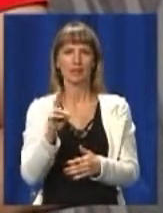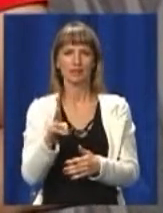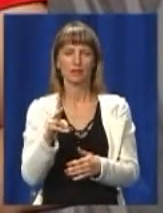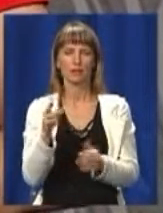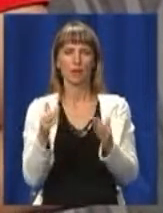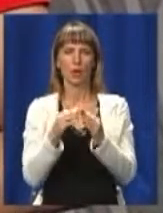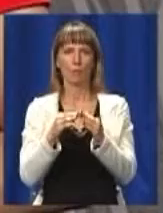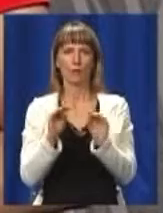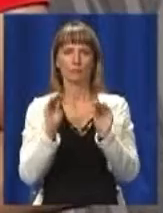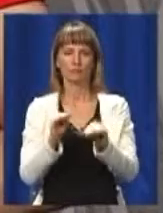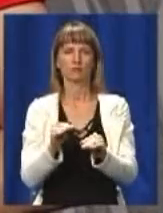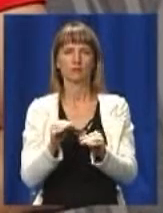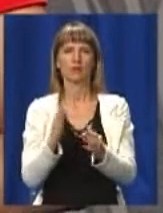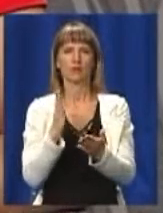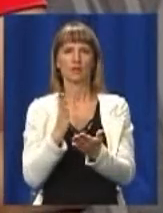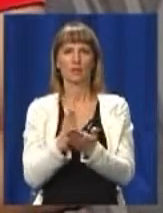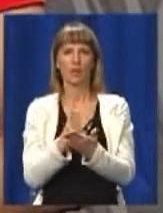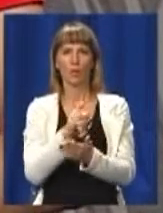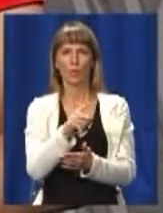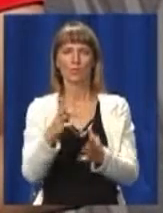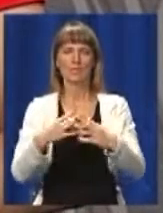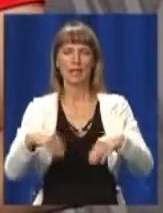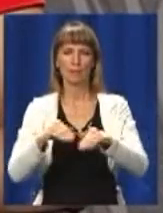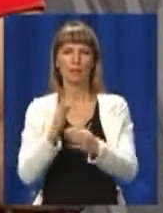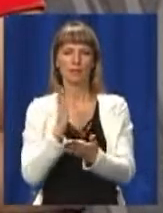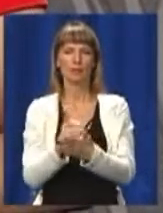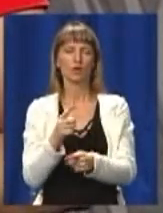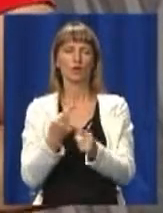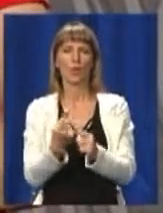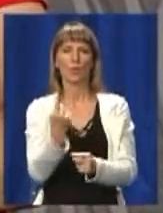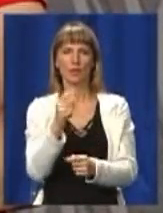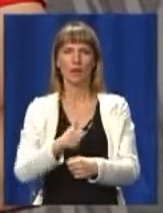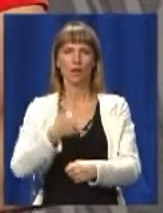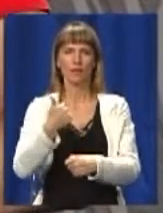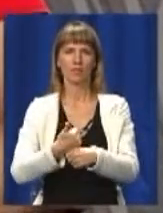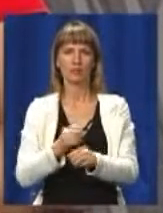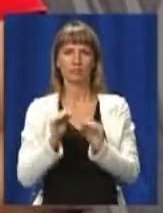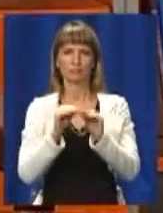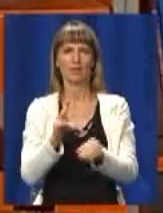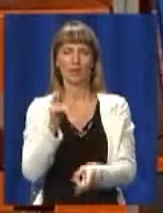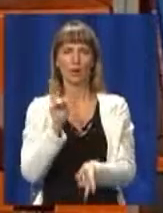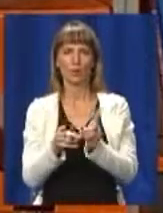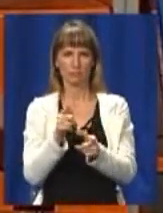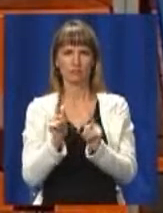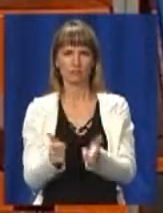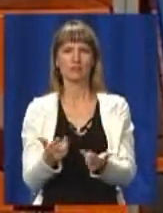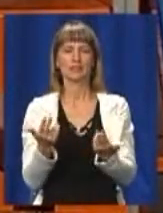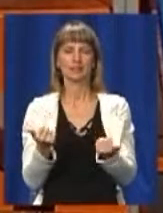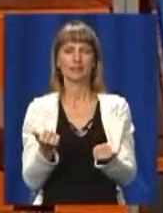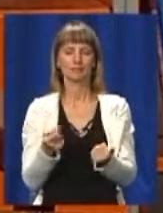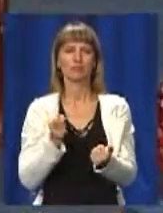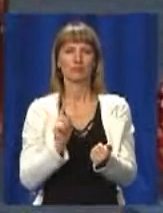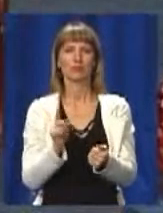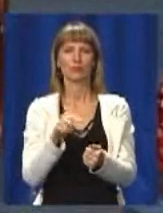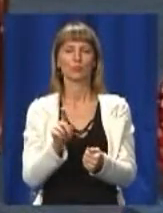холодильник, в принципі, є у кожній родині. Дійсно, і що... Можна сказати, що це один з найголовніших предметів на кухні. Погодься зі мною. Так. От